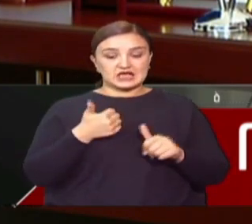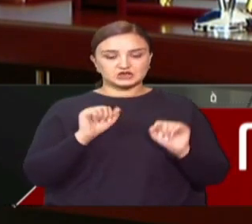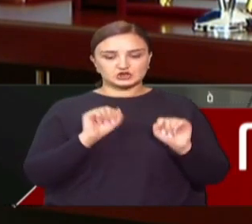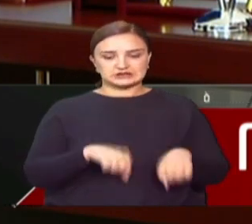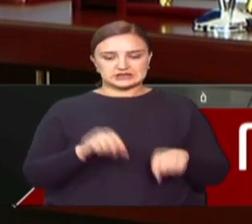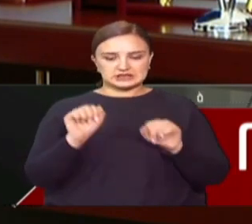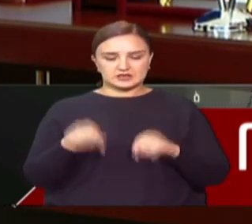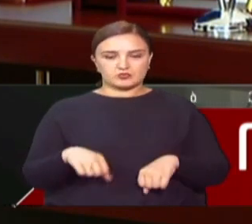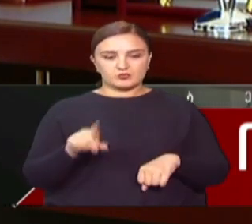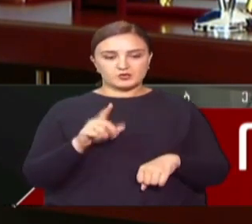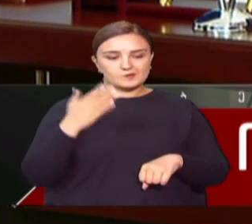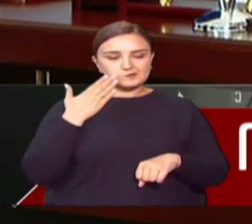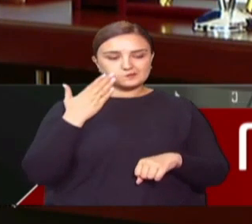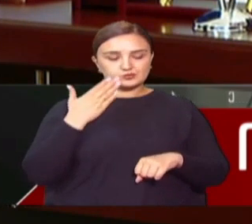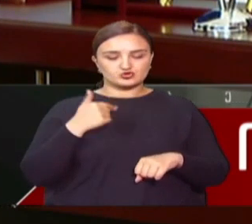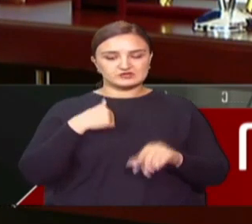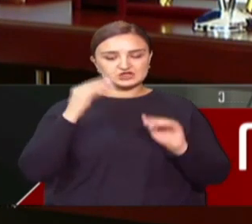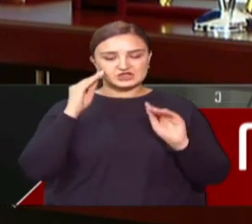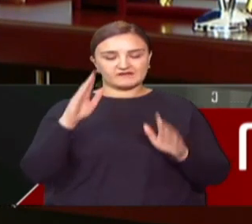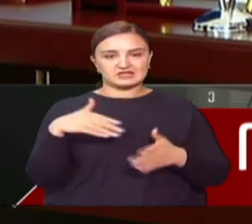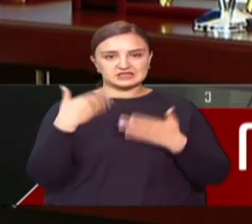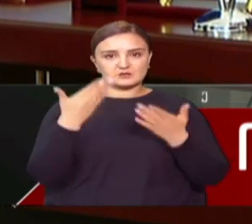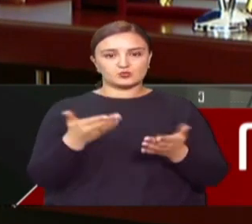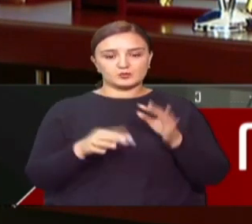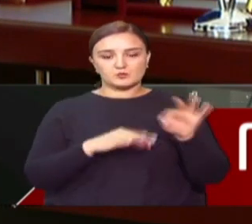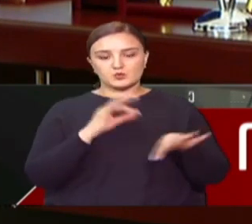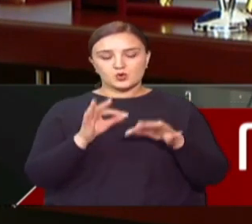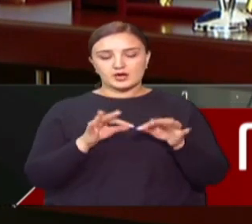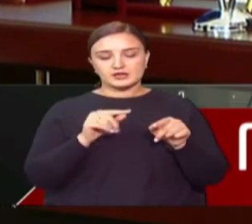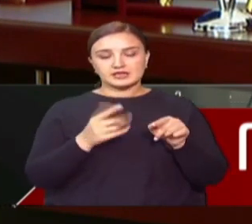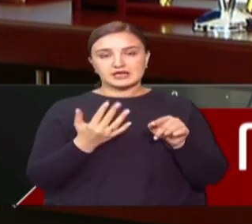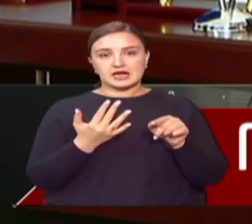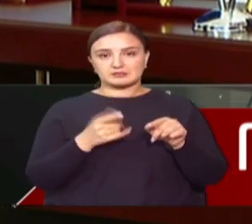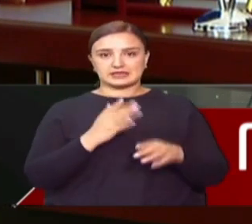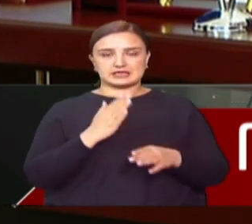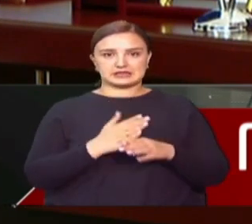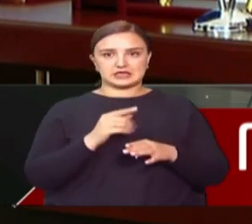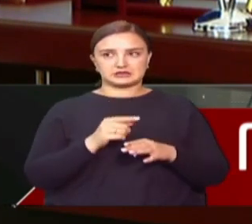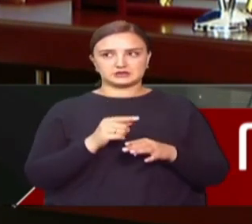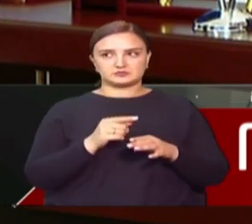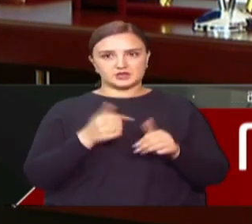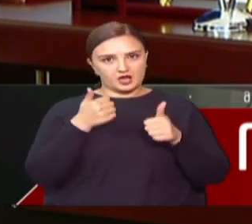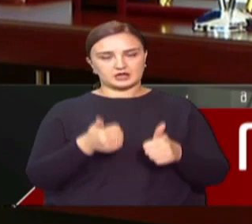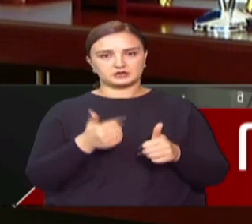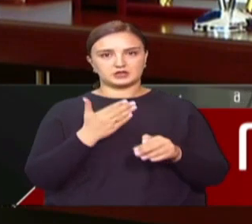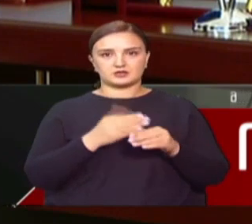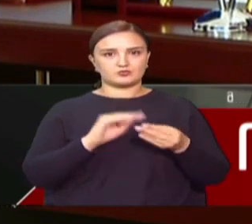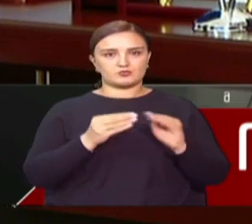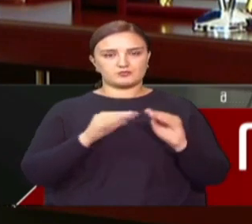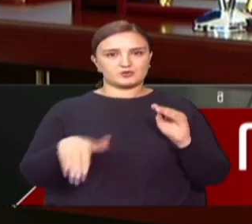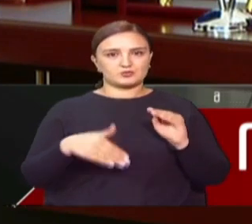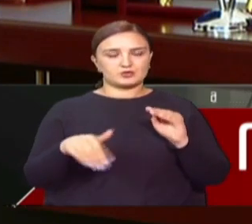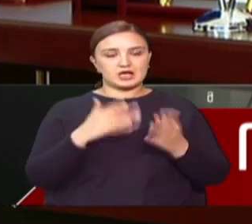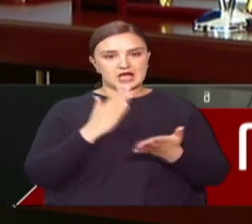შესაძლებლობაა, რომ გავზომოთ ჩვენს მიერ შეთავაზებული პროექტი რამდენად არის უნაკლო, რამდენად არსებობს ასე ვთქვათ